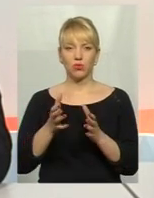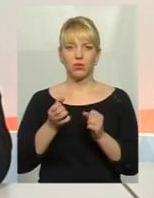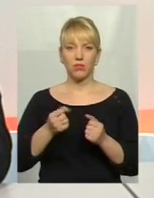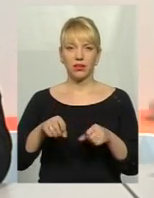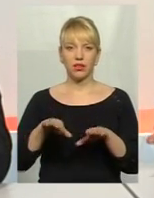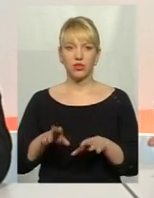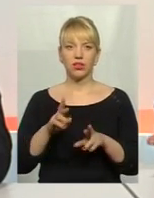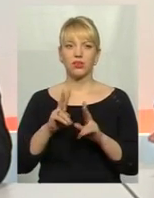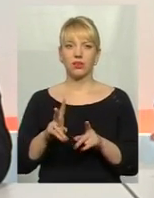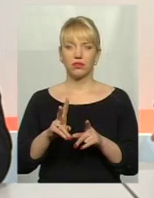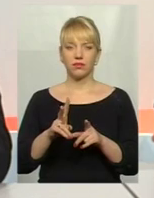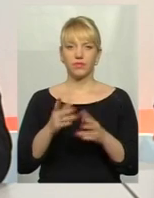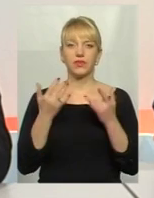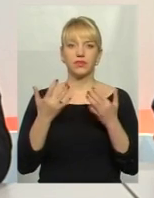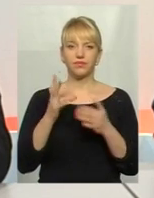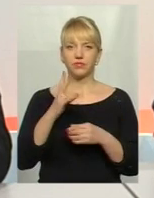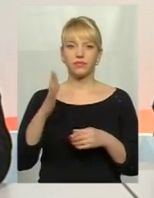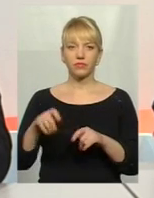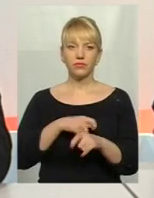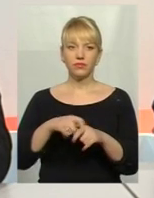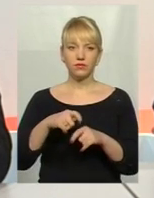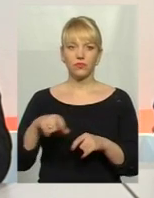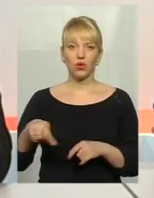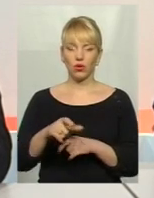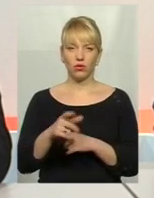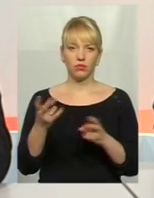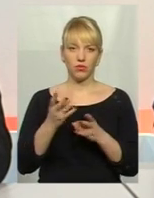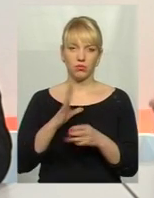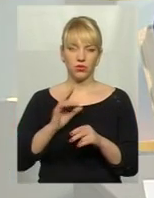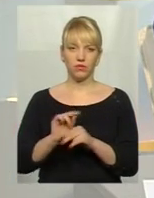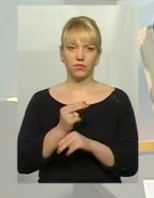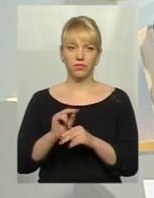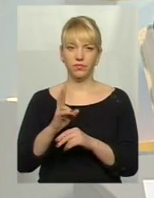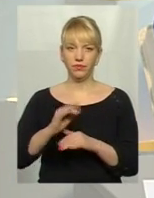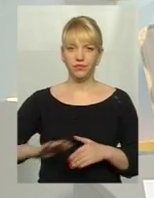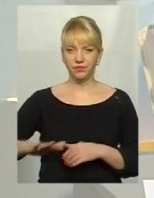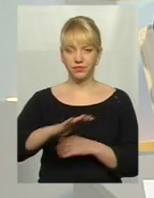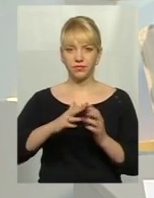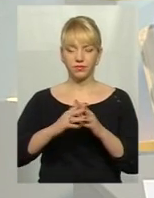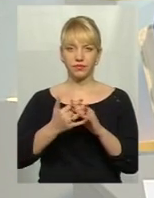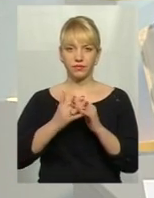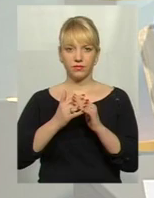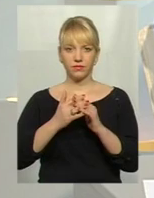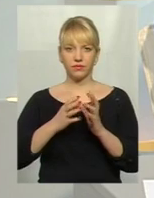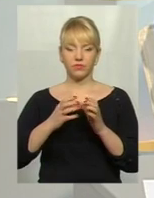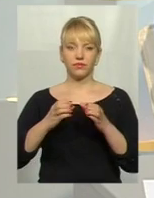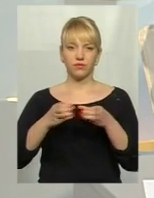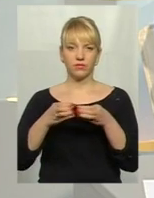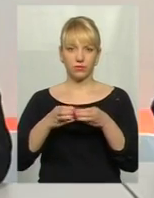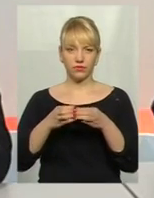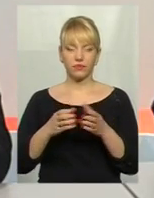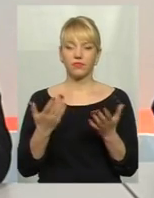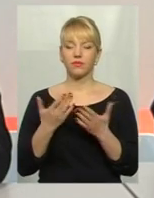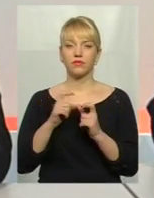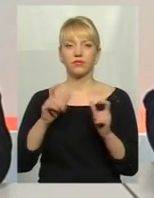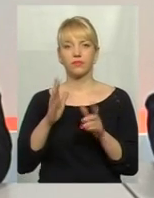рішення, яким чином і скільки квадратних метрів дороги має бути відремонтовано на території селищної громади. Яка